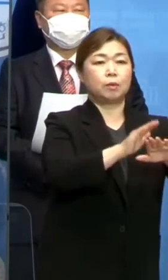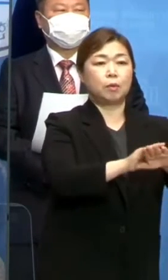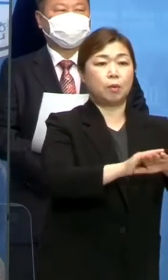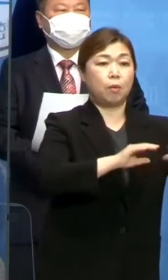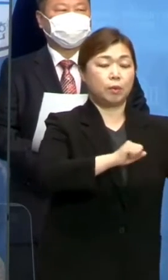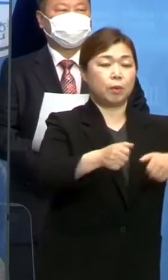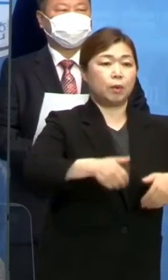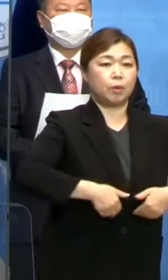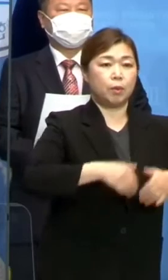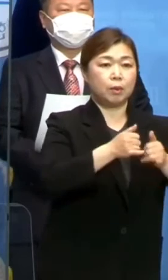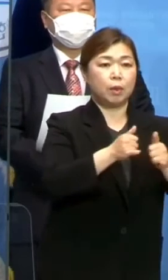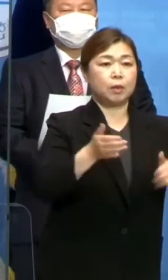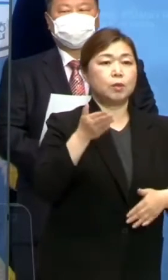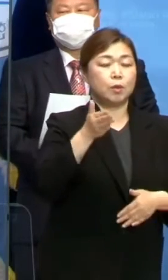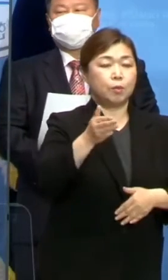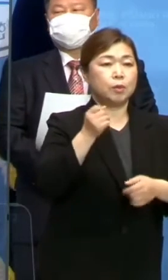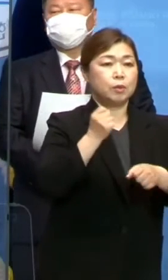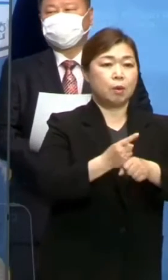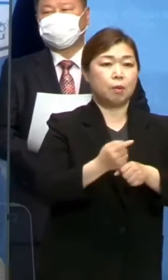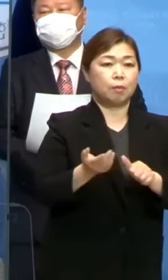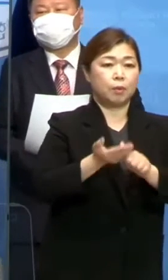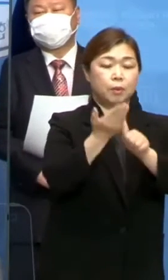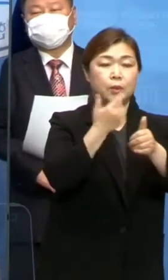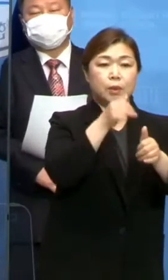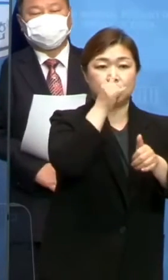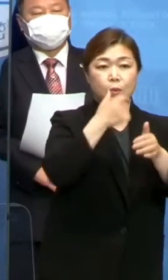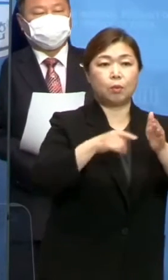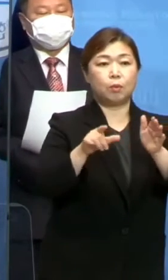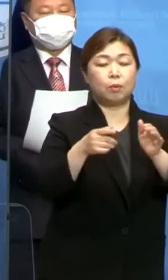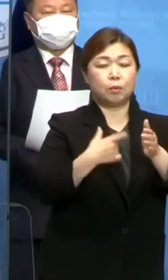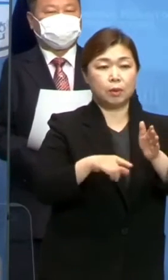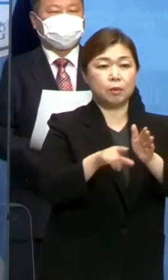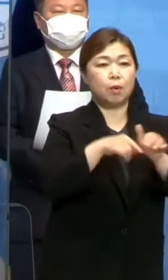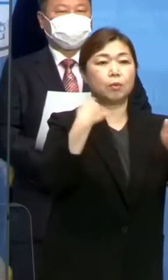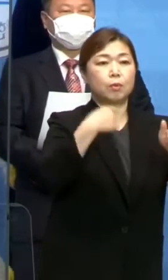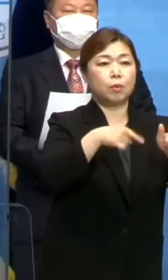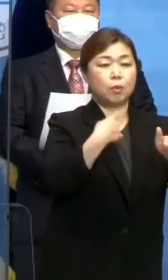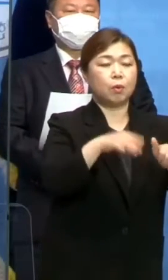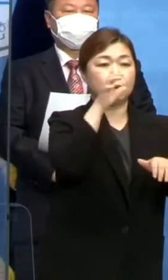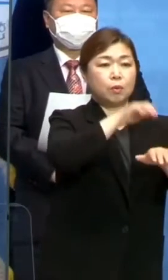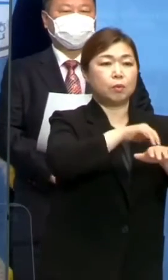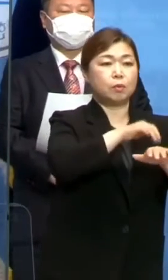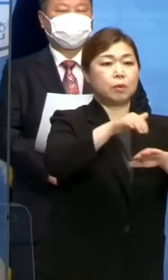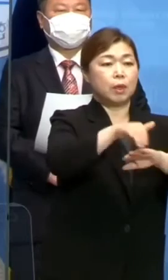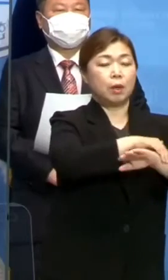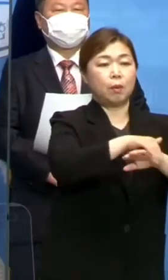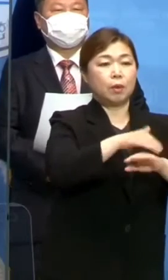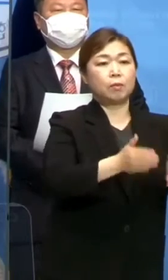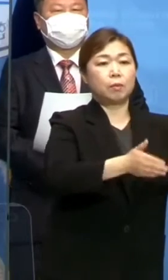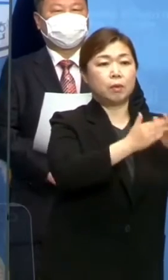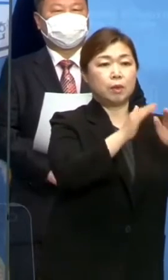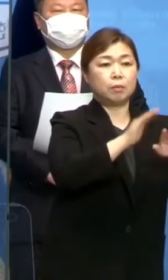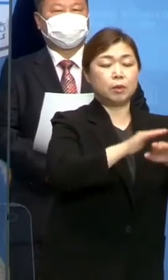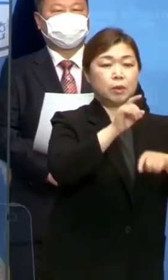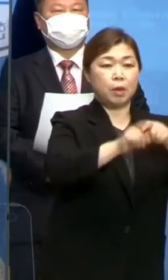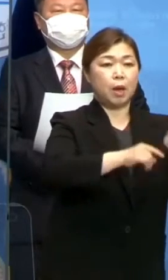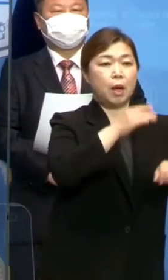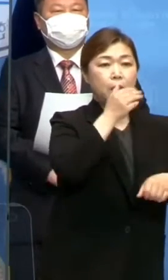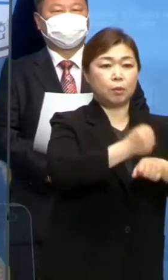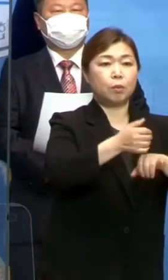활동에 필요한 전문성을 향상시킬 수 있도록 교육 연수 계획을 수립 시행하도록